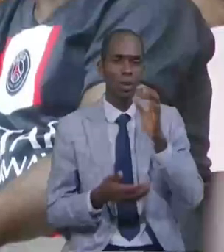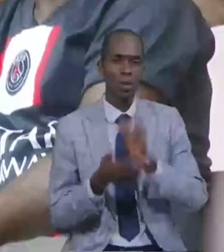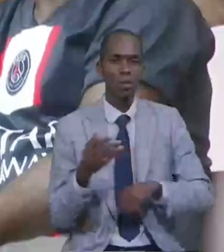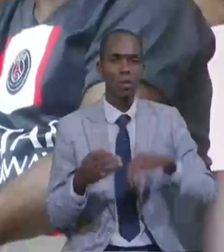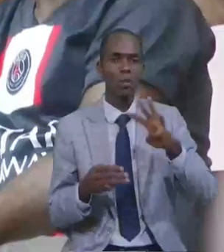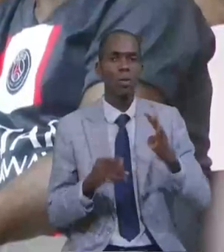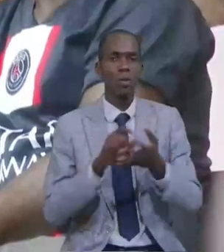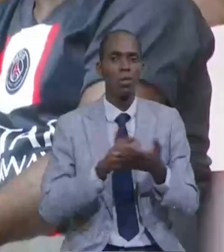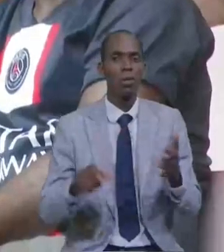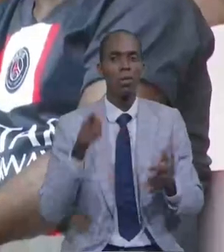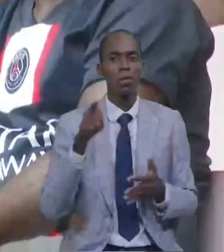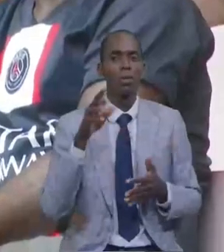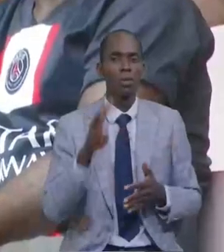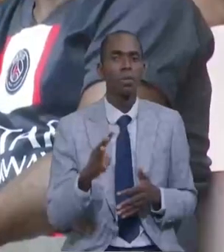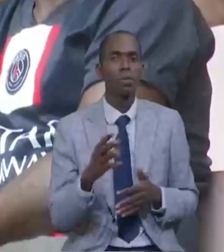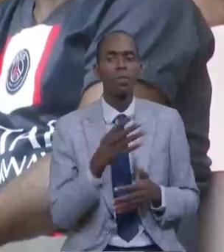4, 24. Et à